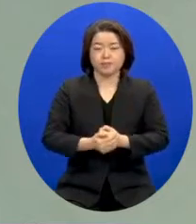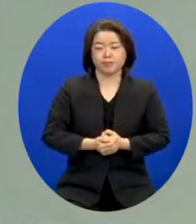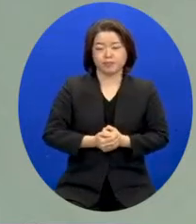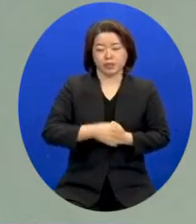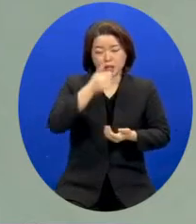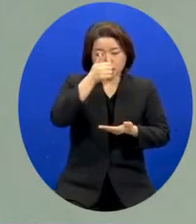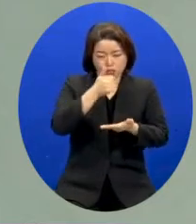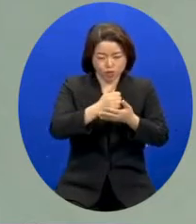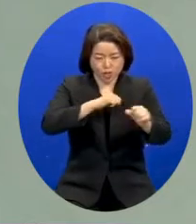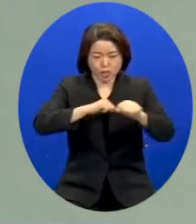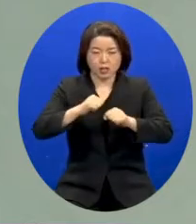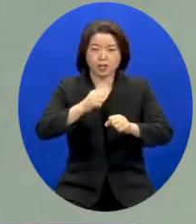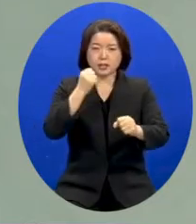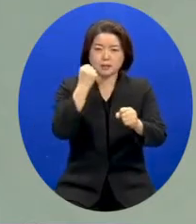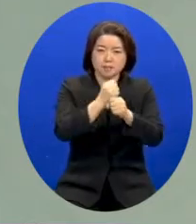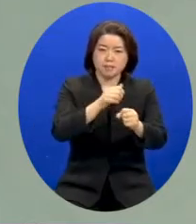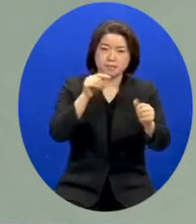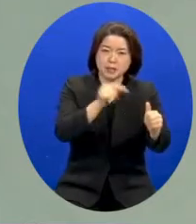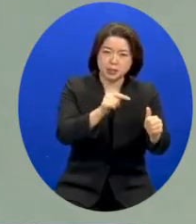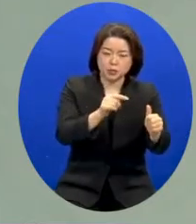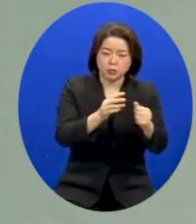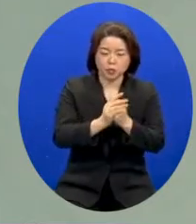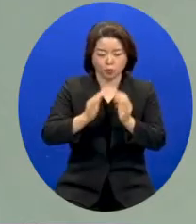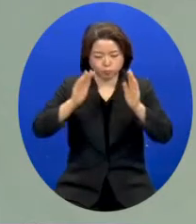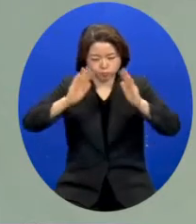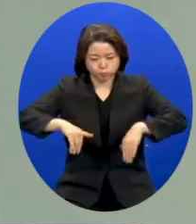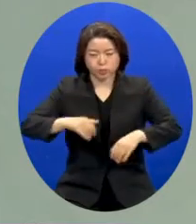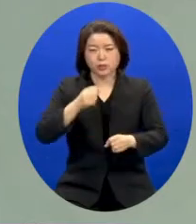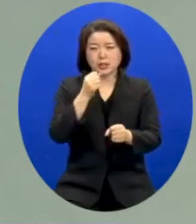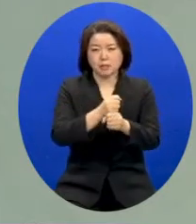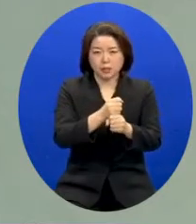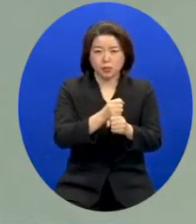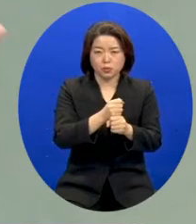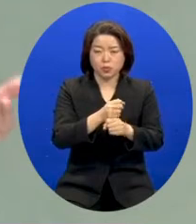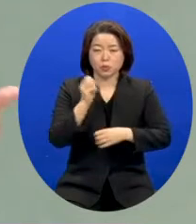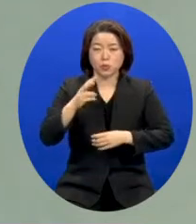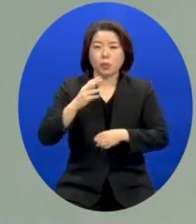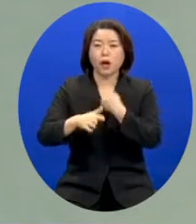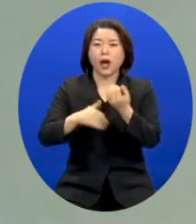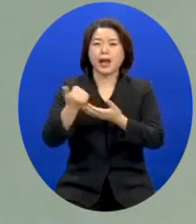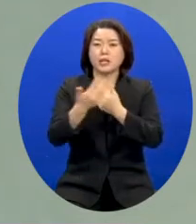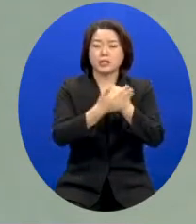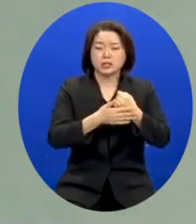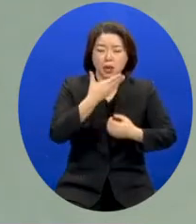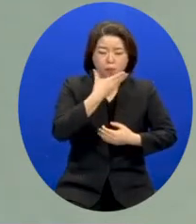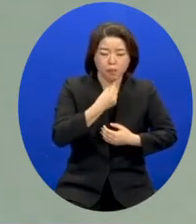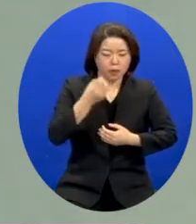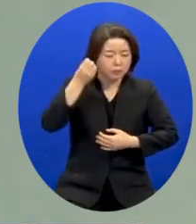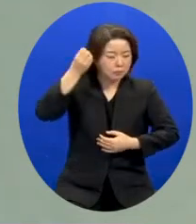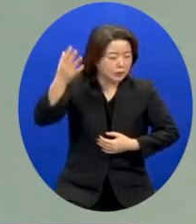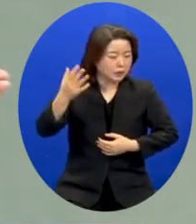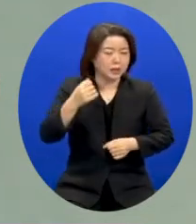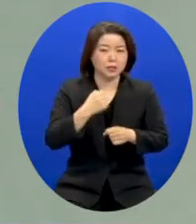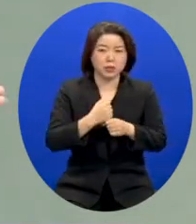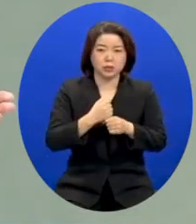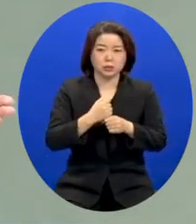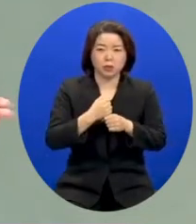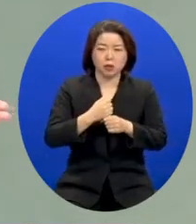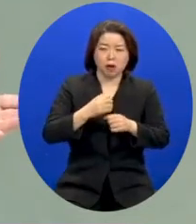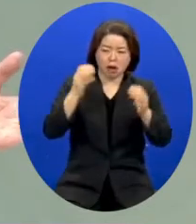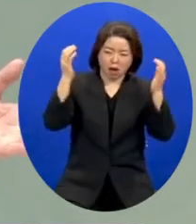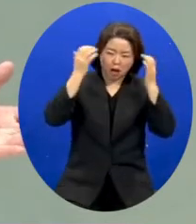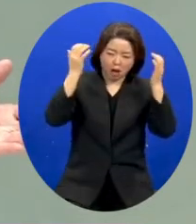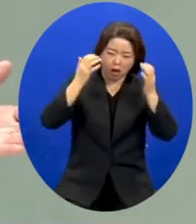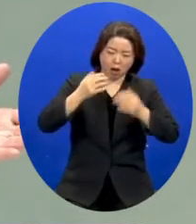죄짓게 만들고 그리고 무너지게 만들고 하나님의 은혜와 복을 잃어버리고 고통과 근심과 두려움 속에